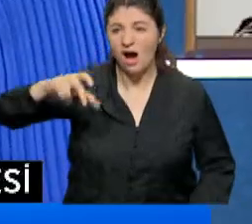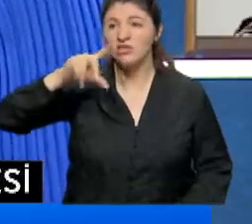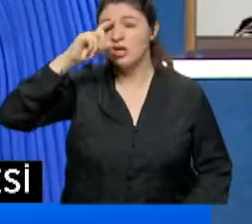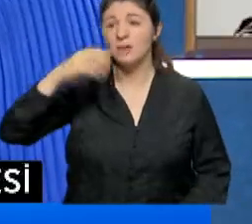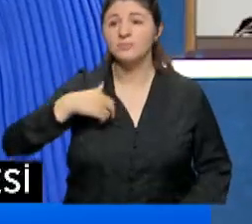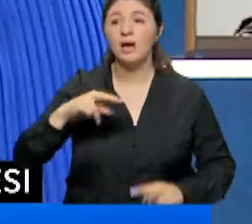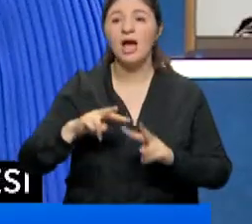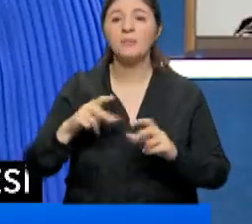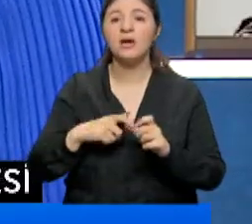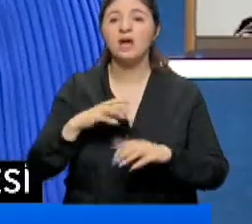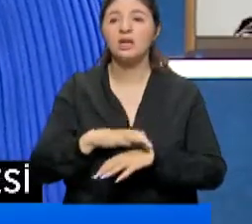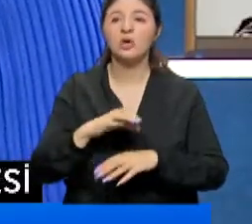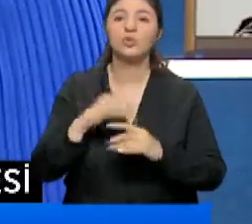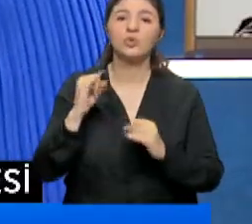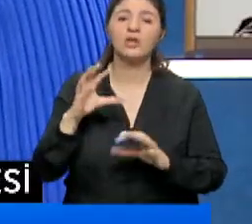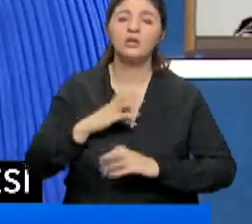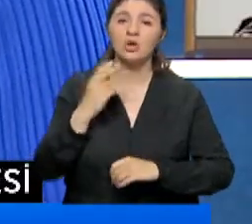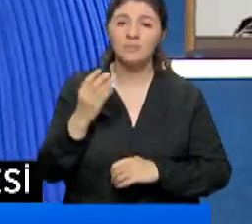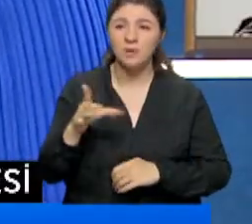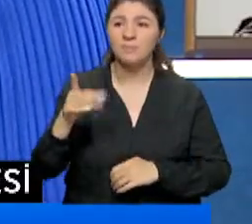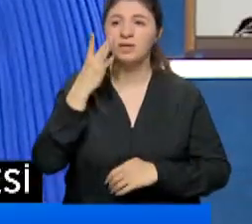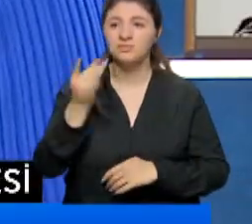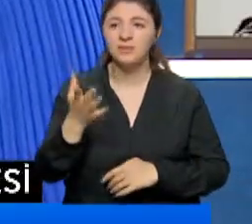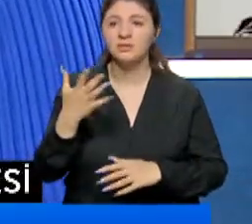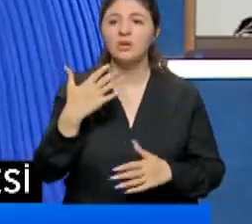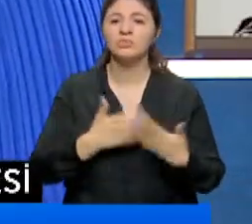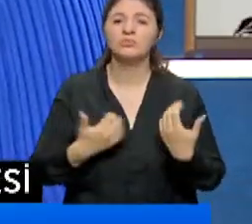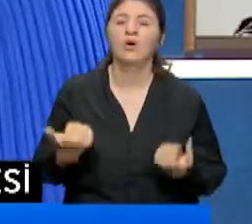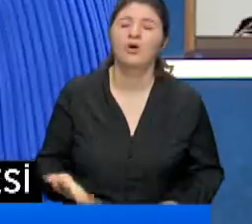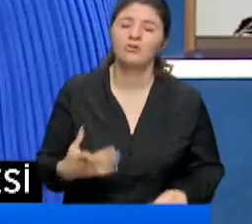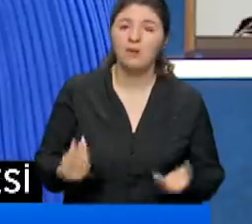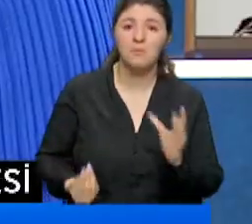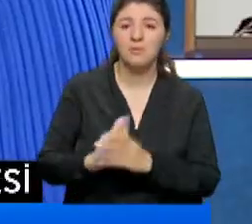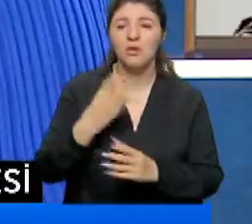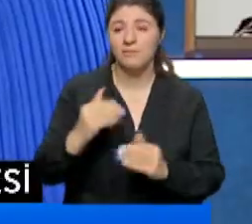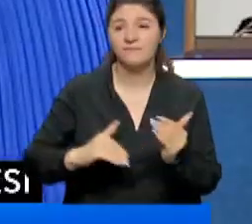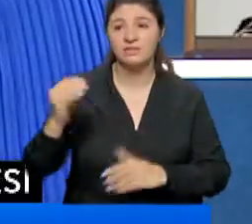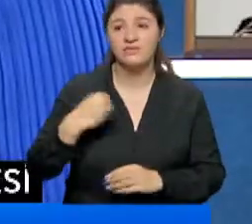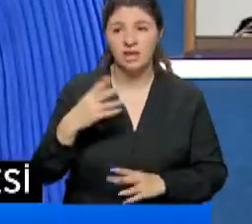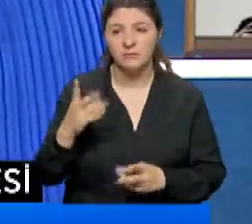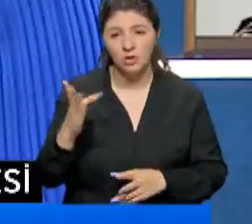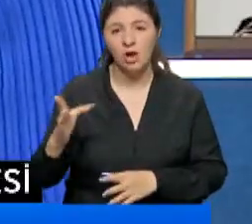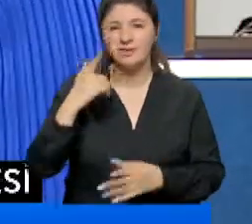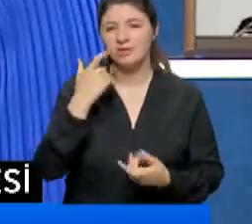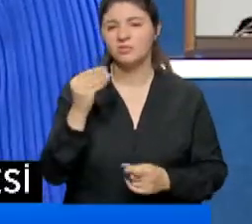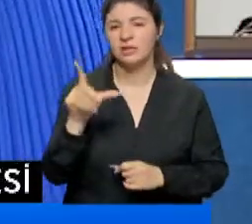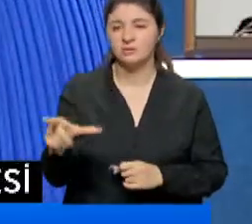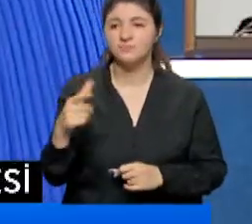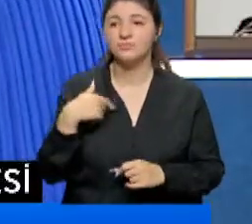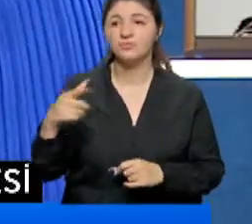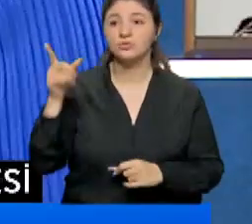sıcakta bizi memesi hastalarımızı kötü etkileyebilir bazı belirtileri Misa yorgunluğu tetikleyebiliyor artırabiliyor dikkat etmeli ama